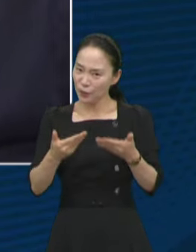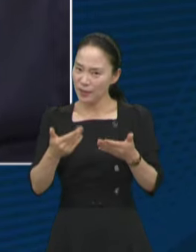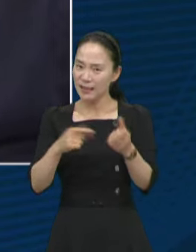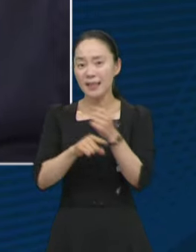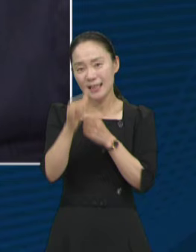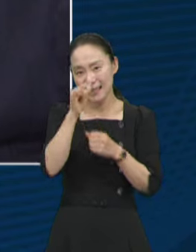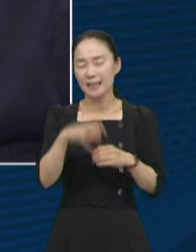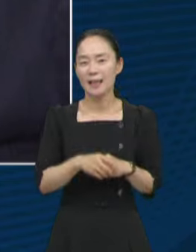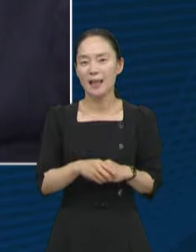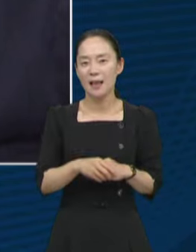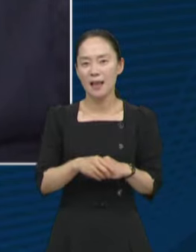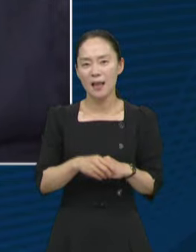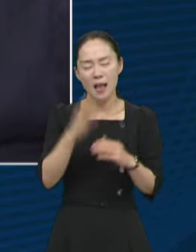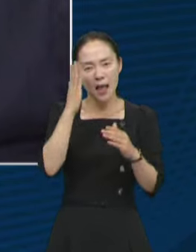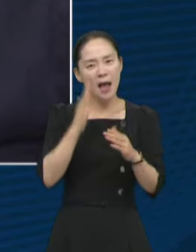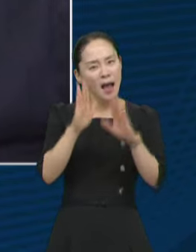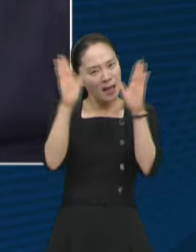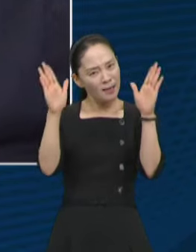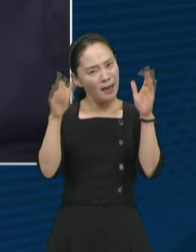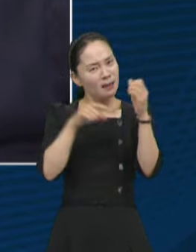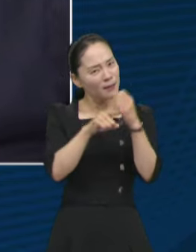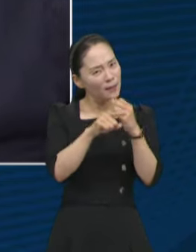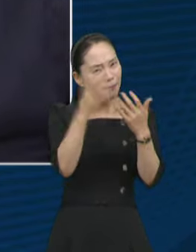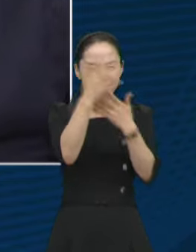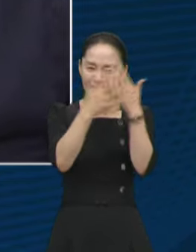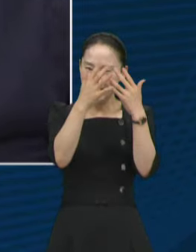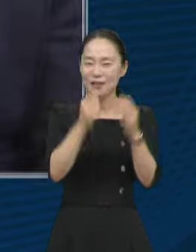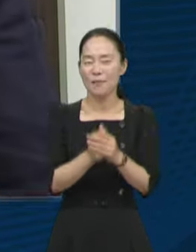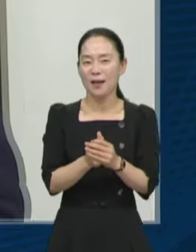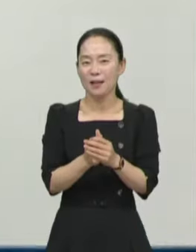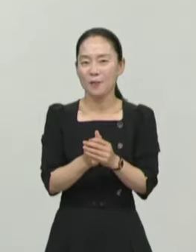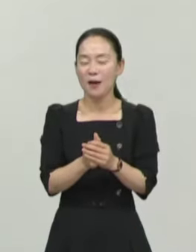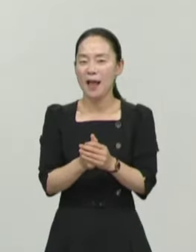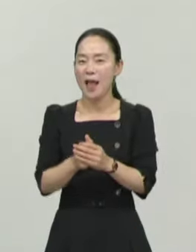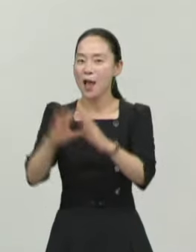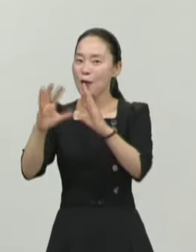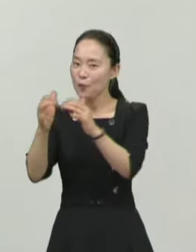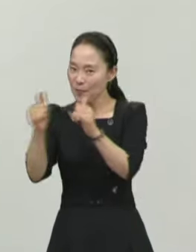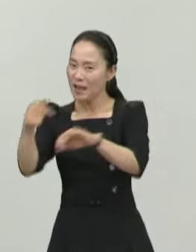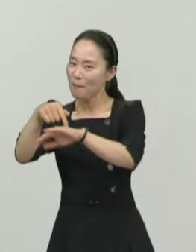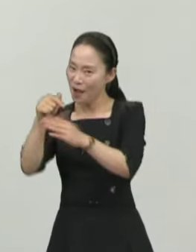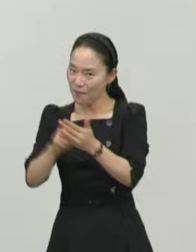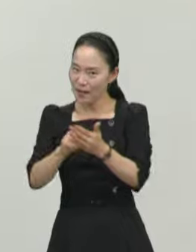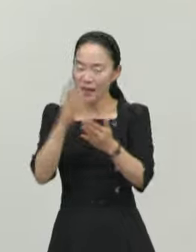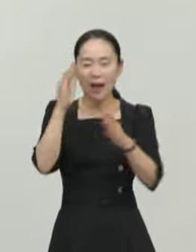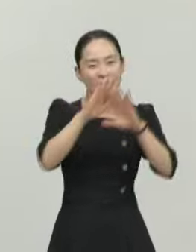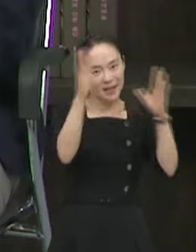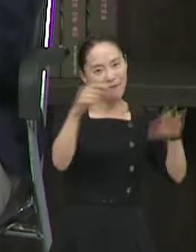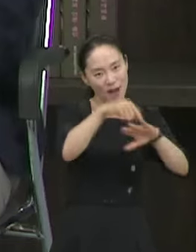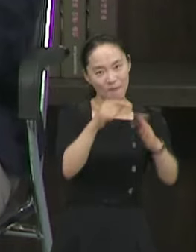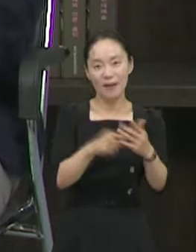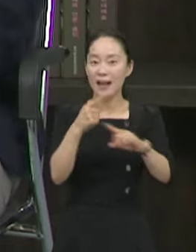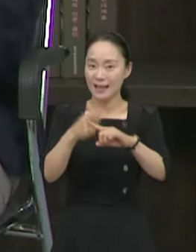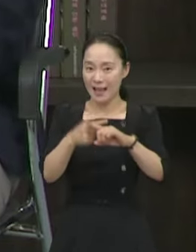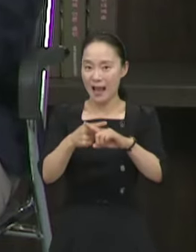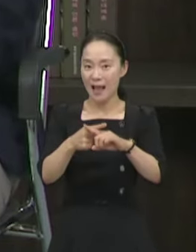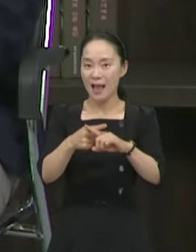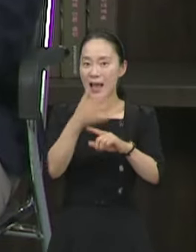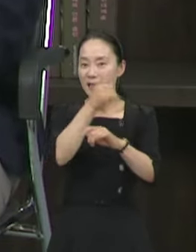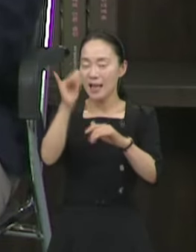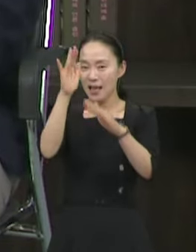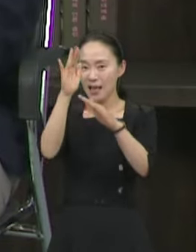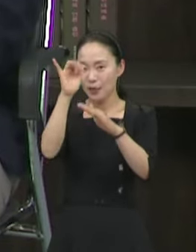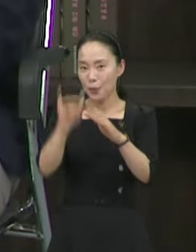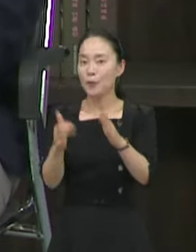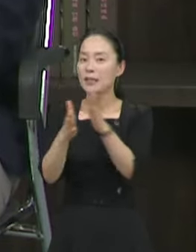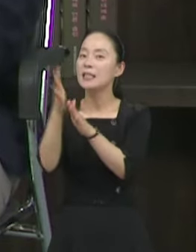것인데 그 뭐 하늘의 뜻이다 그러니까 좀 막연할 텐데 원래 민심이 천심이기 때문에 결국 세종시민의 뜻이 있는